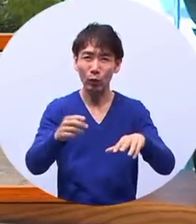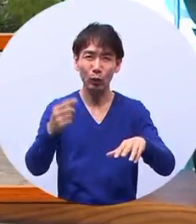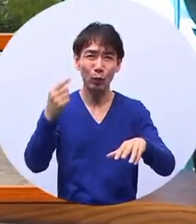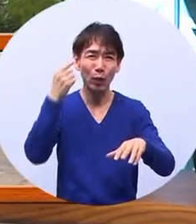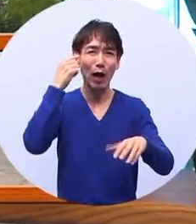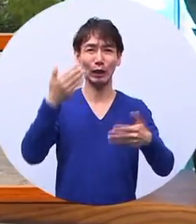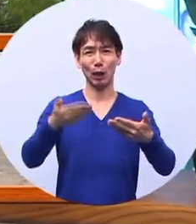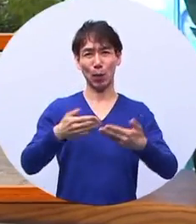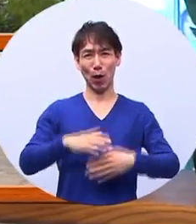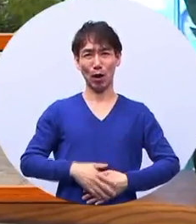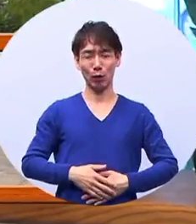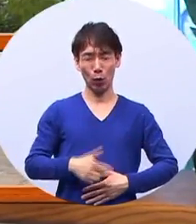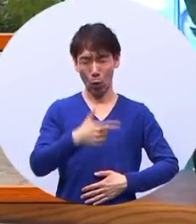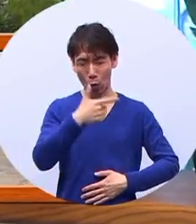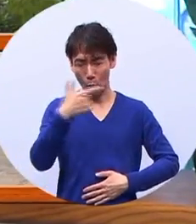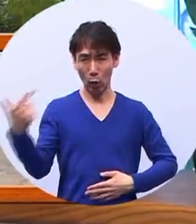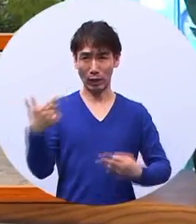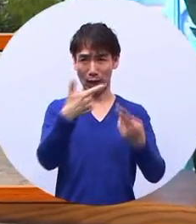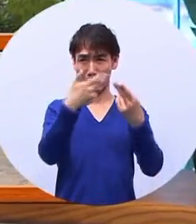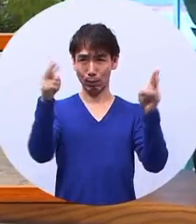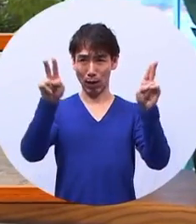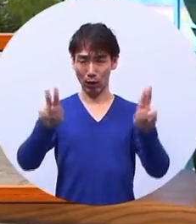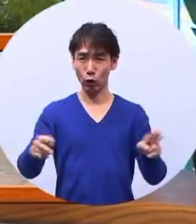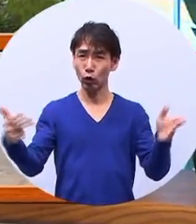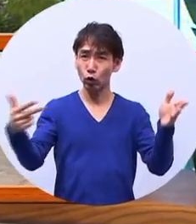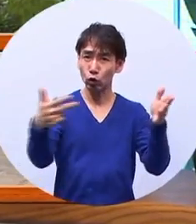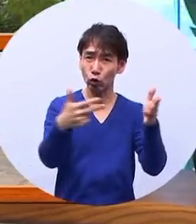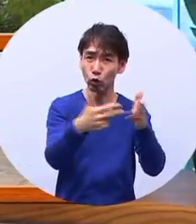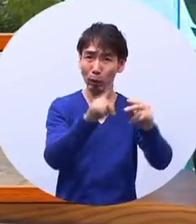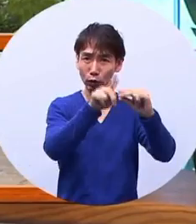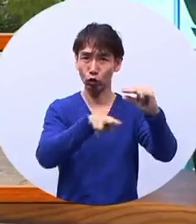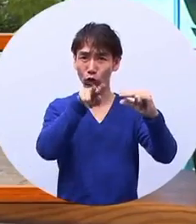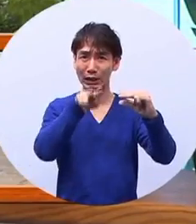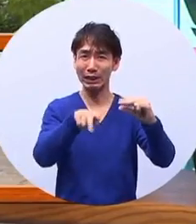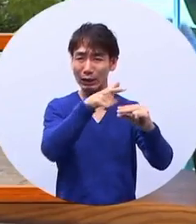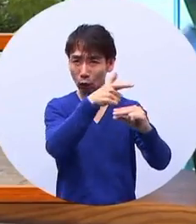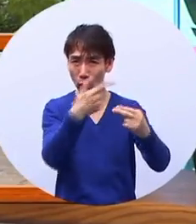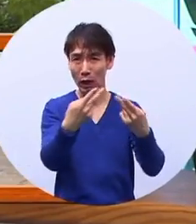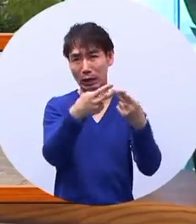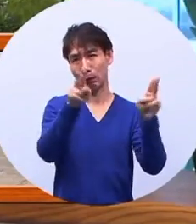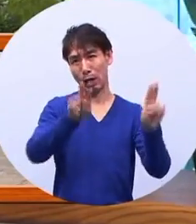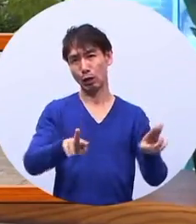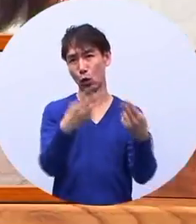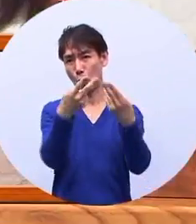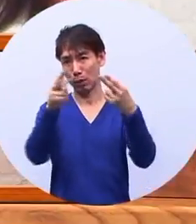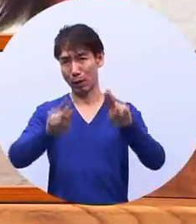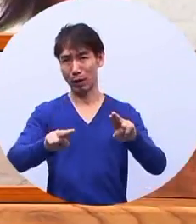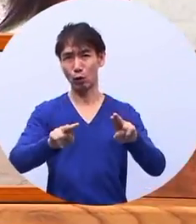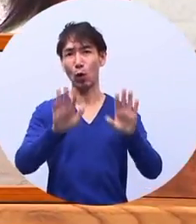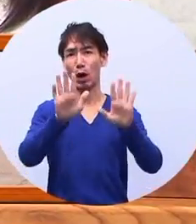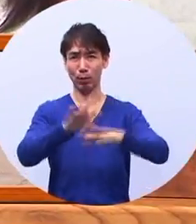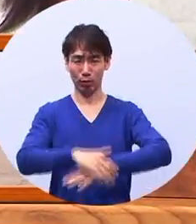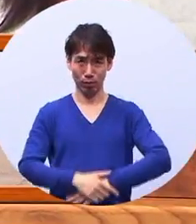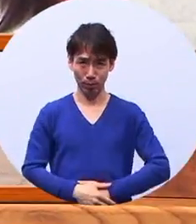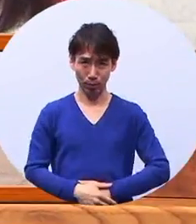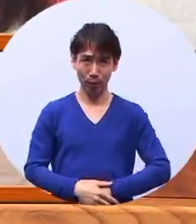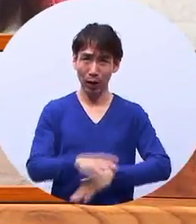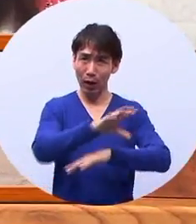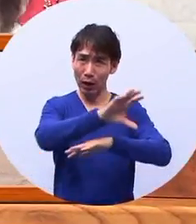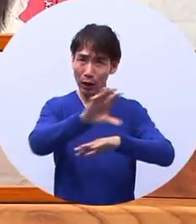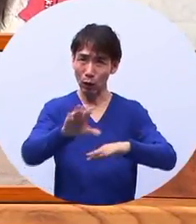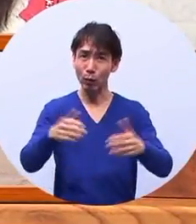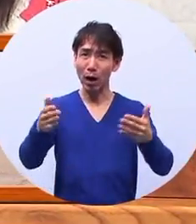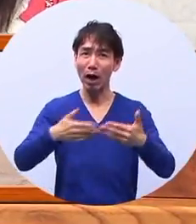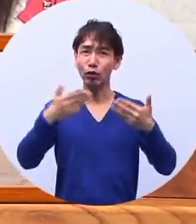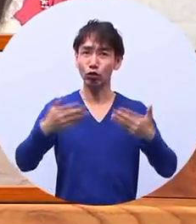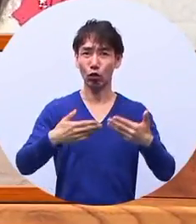まして、はい、週末を中心に、いろんなイベントをですね、ご用意して皆さんをお出迎えしております。 江ノ島のいろいろな春の色を